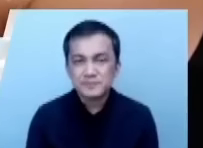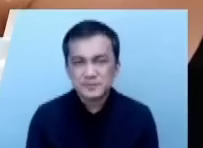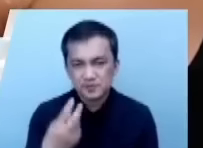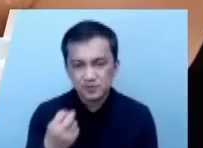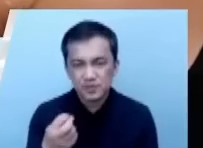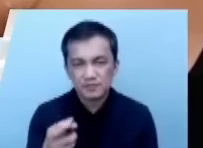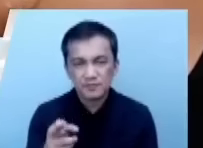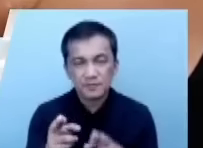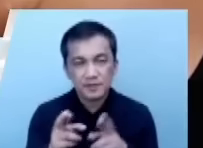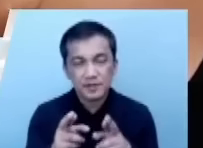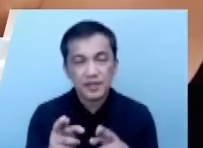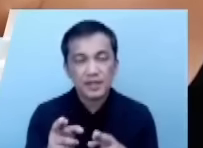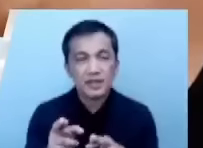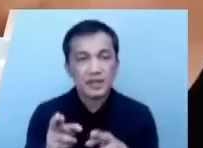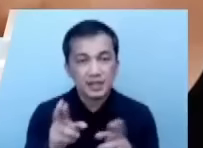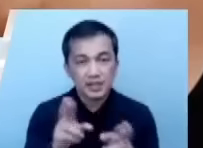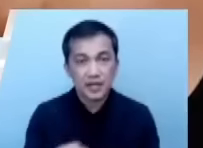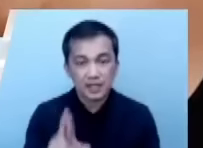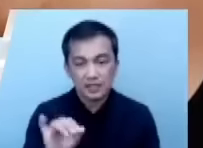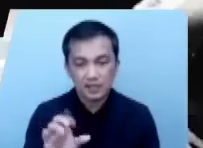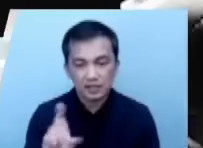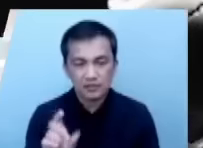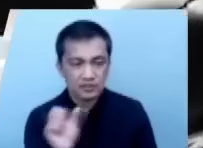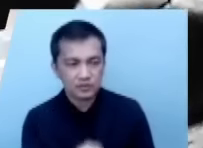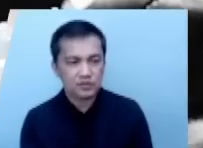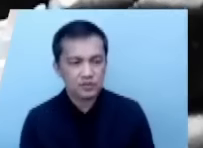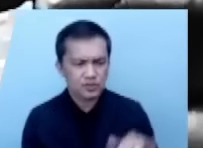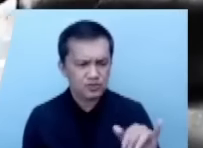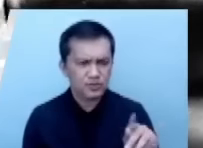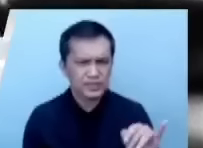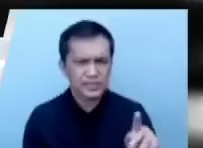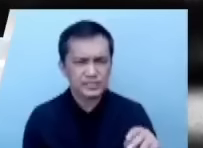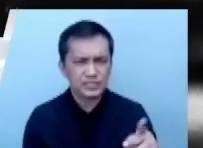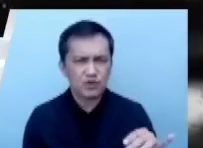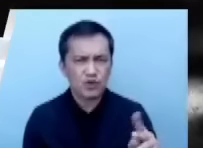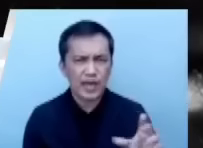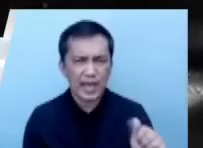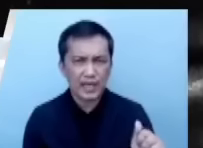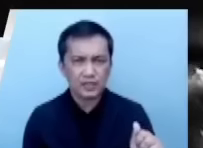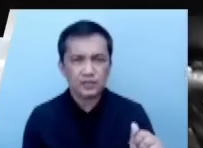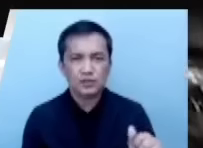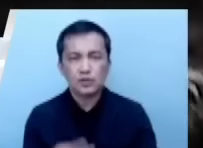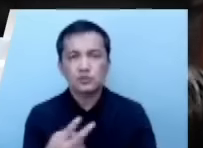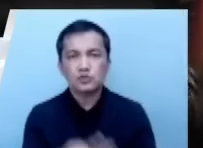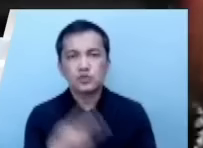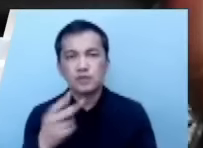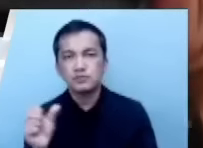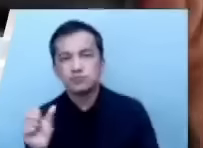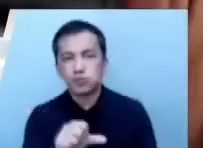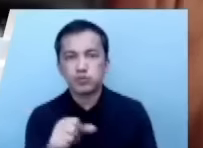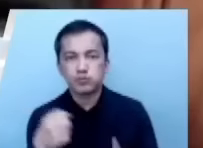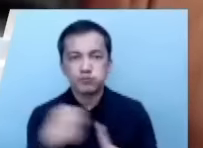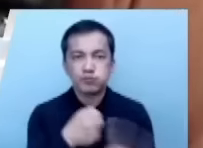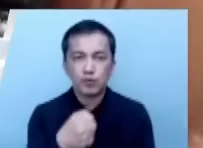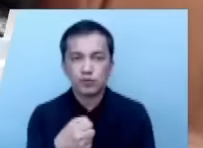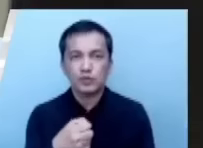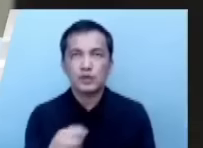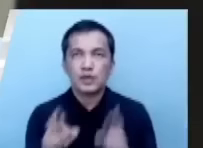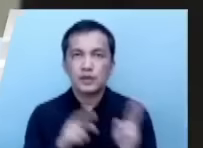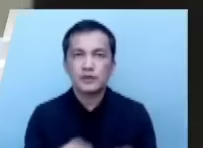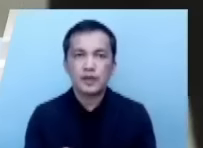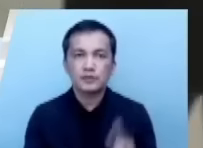kontra defending champion Yudai Shigeoka, dalawang beses niyang napatumba ang hapon sa round 3 at 6.